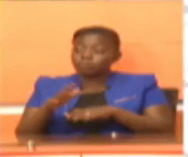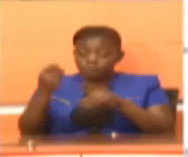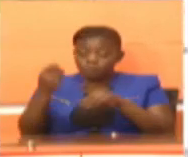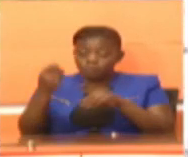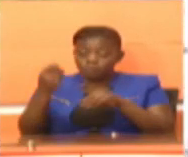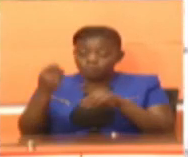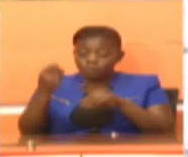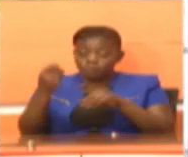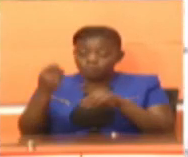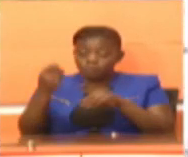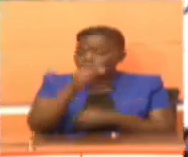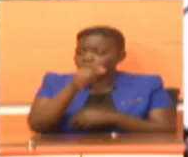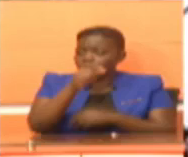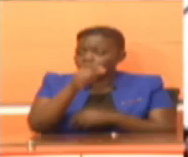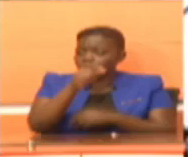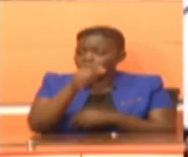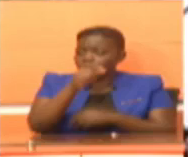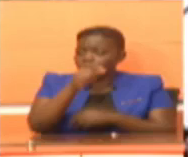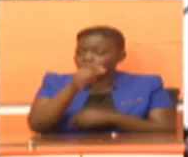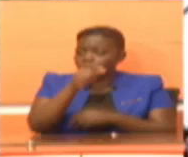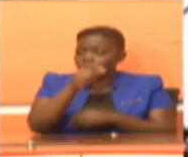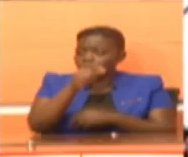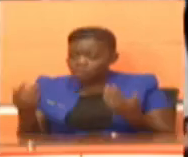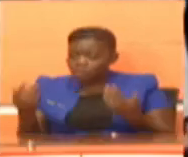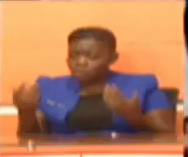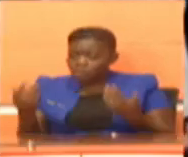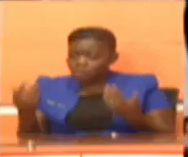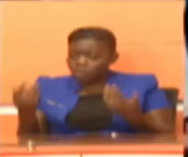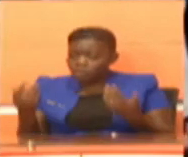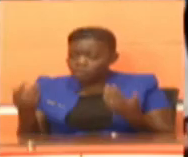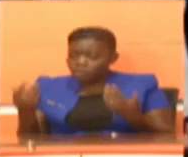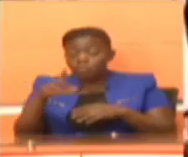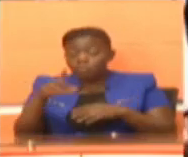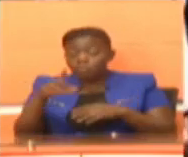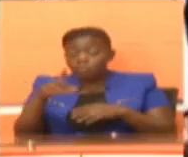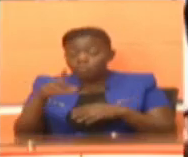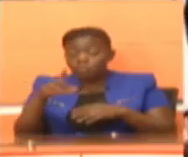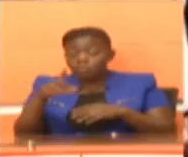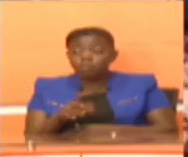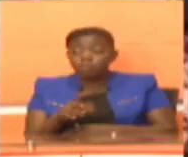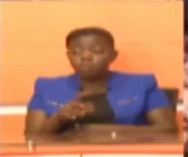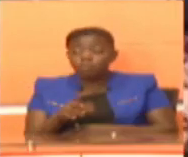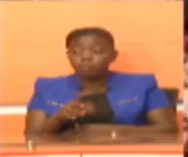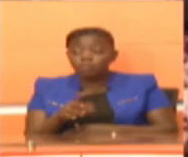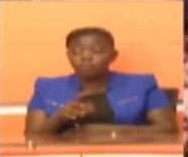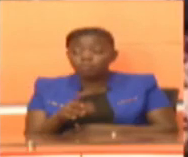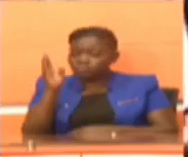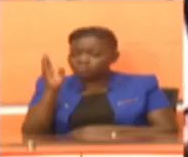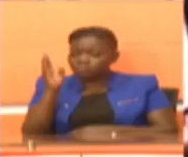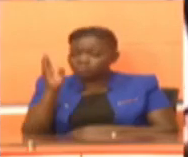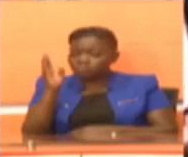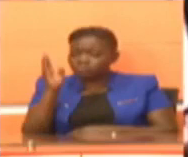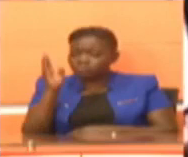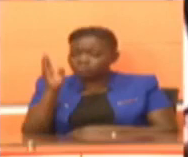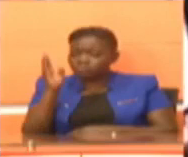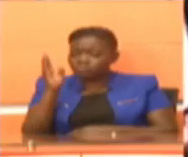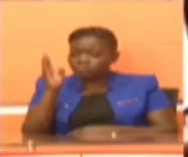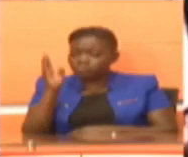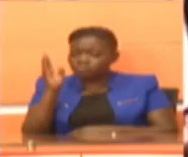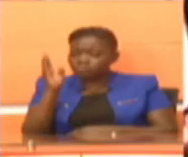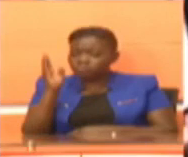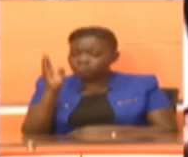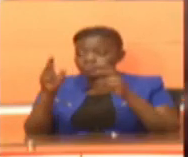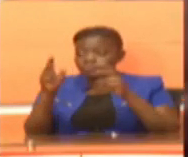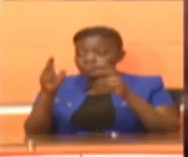nnyumba kiddiridde omu ku batuuze akedde okubaako byanoonyeewa mu ssi kyokka agenze okutuuka nga kivundu kyekimwaniriza bw'atyo n'atemya